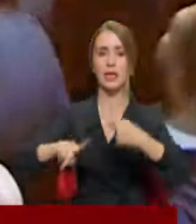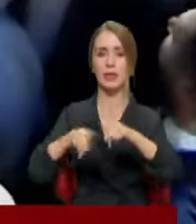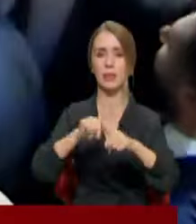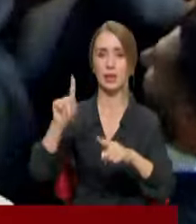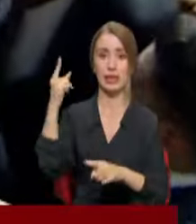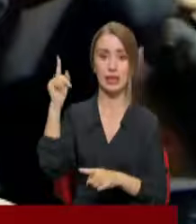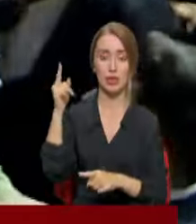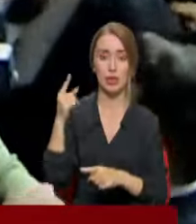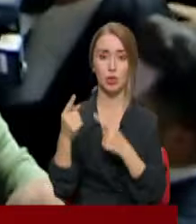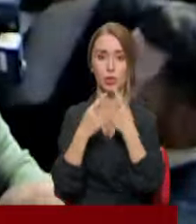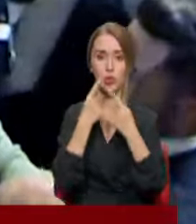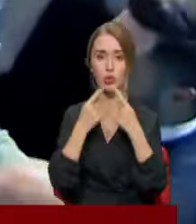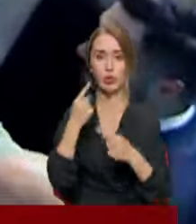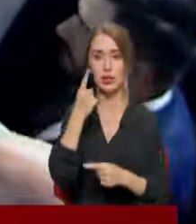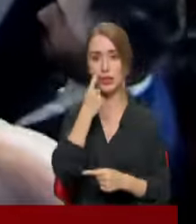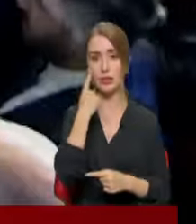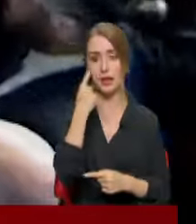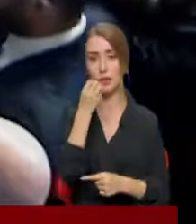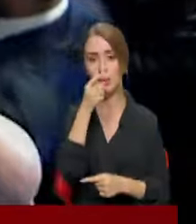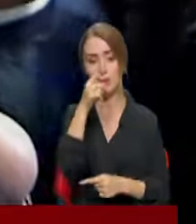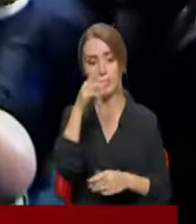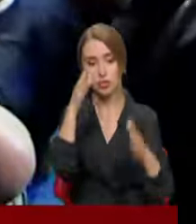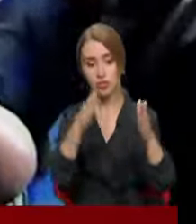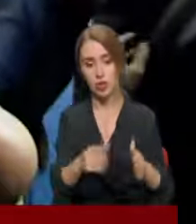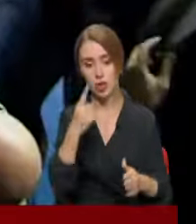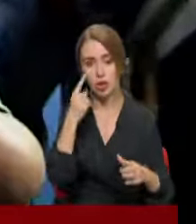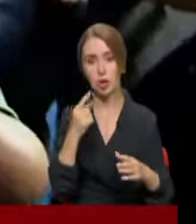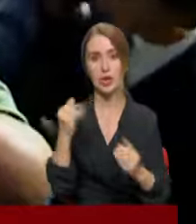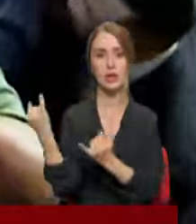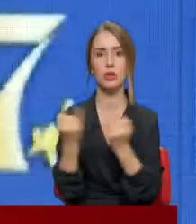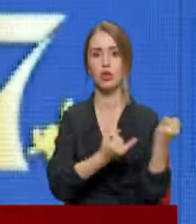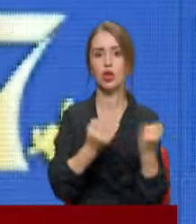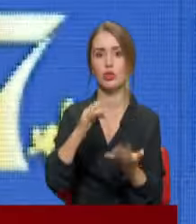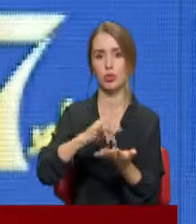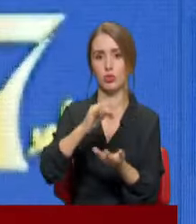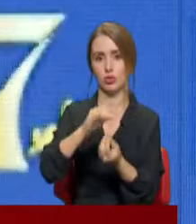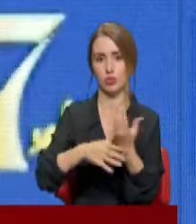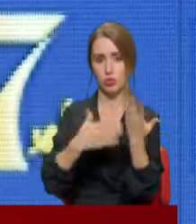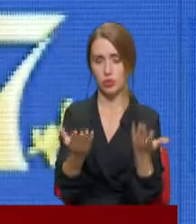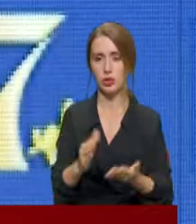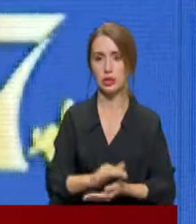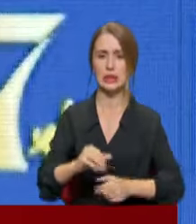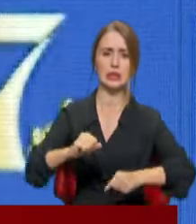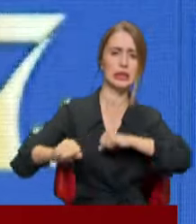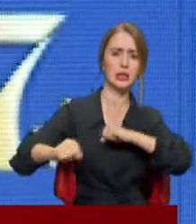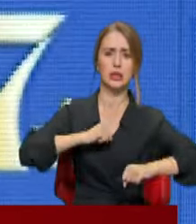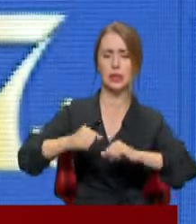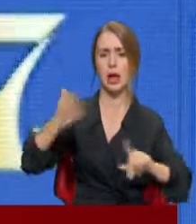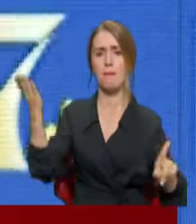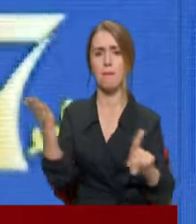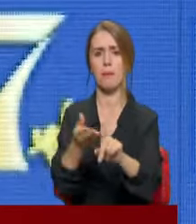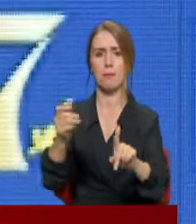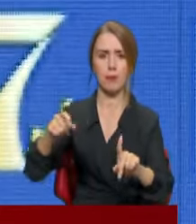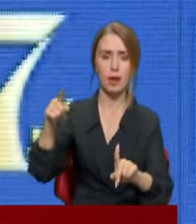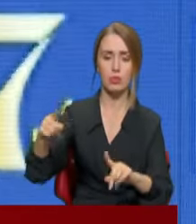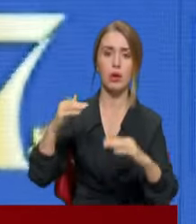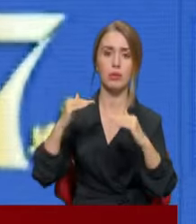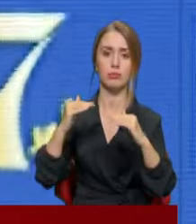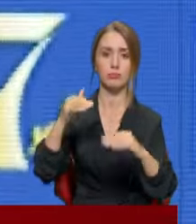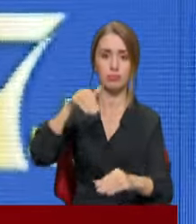liderinin konuşmasına Devlet Bahçeli ile yaşadıkları gerginlik damgasını vurdu. İhtirasla dolu ihanet şebekesi